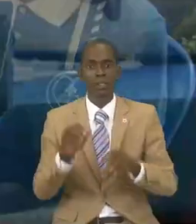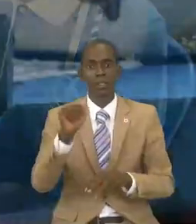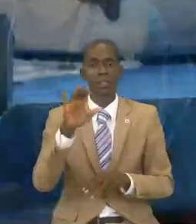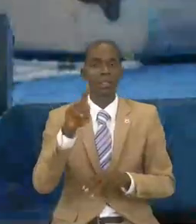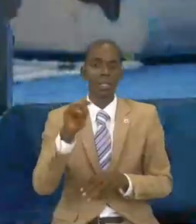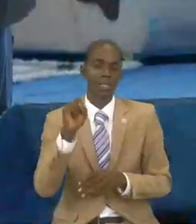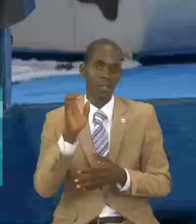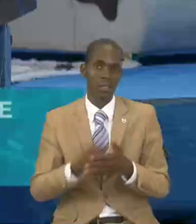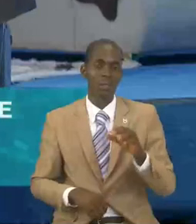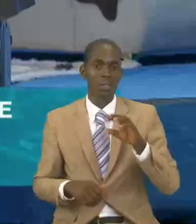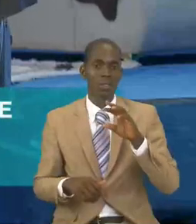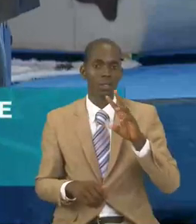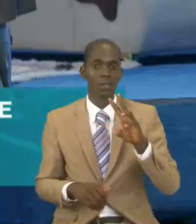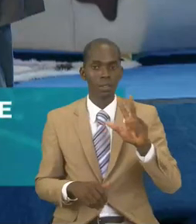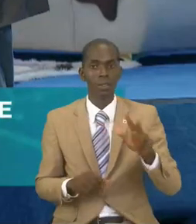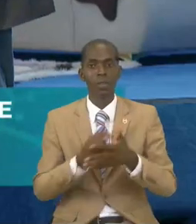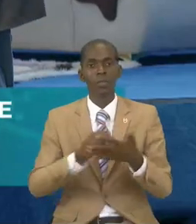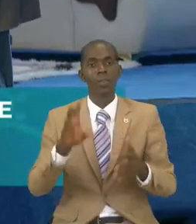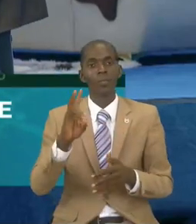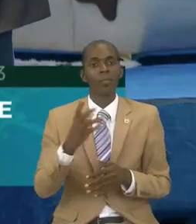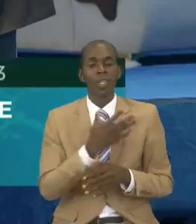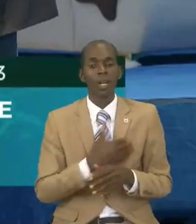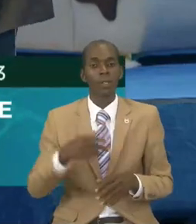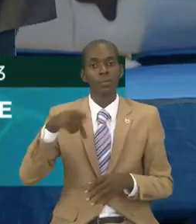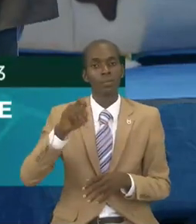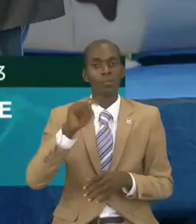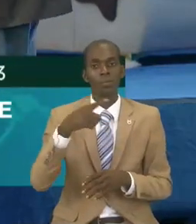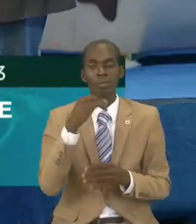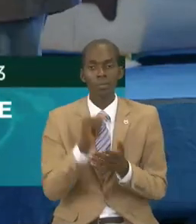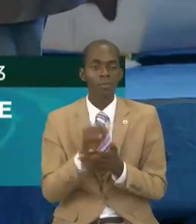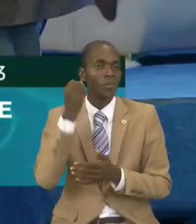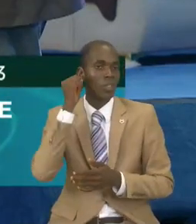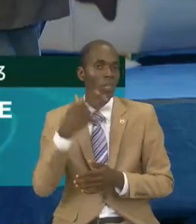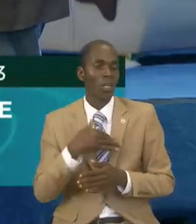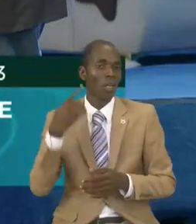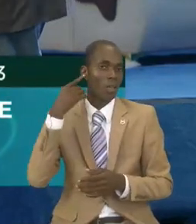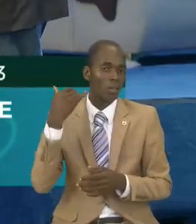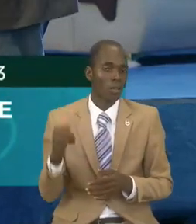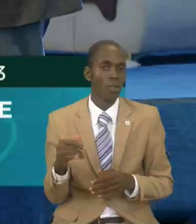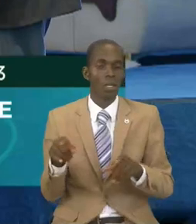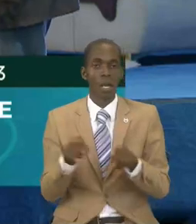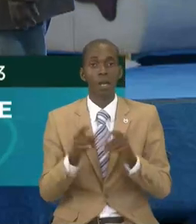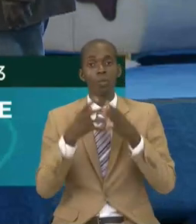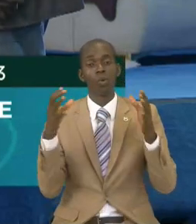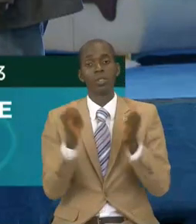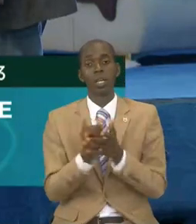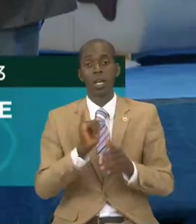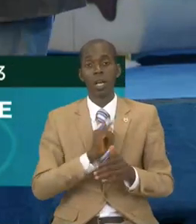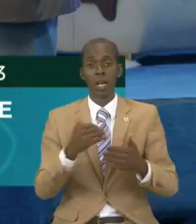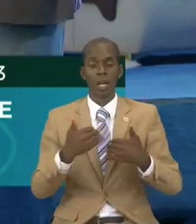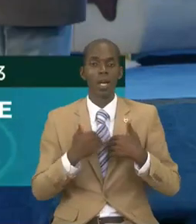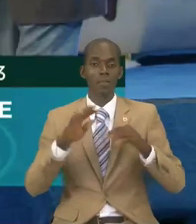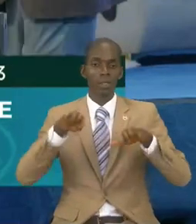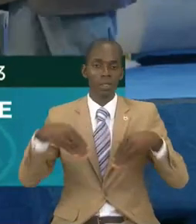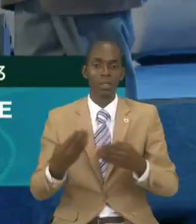3, verset 6. Alors Pierre lui dit, « Je n'ai ni argent ni or, mais ce que j'ai, je te le